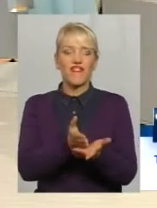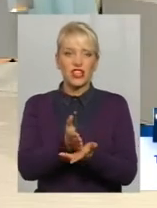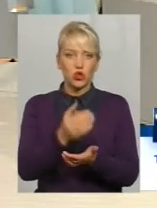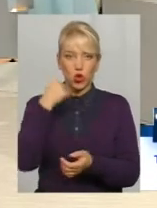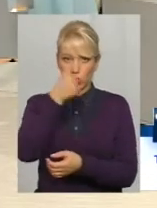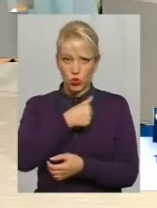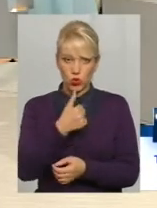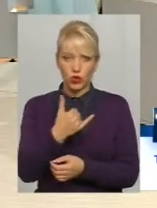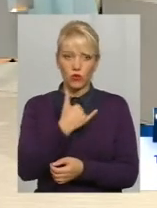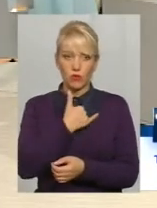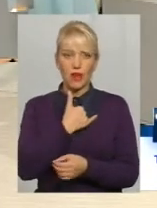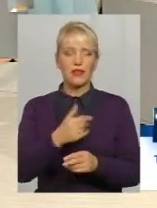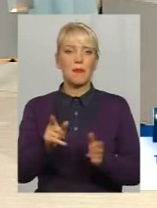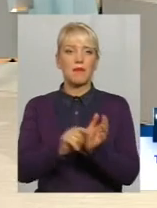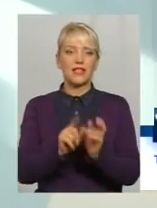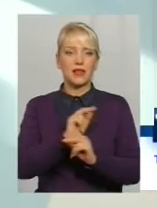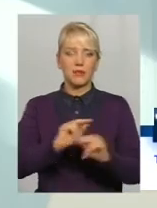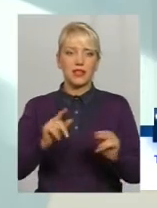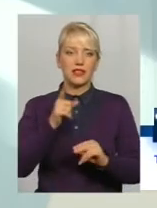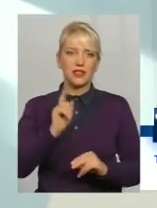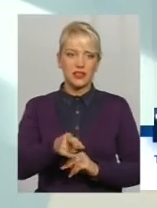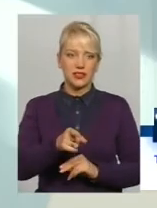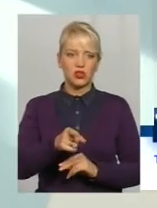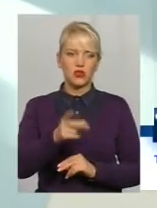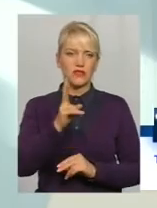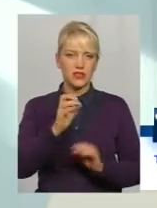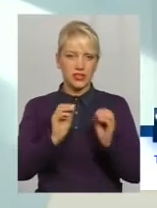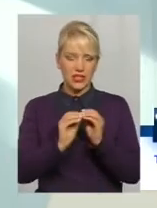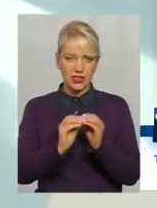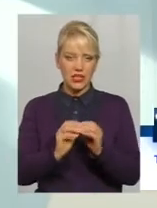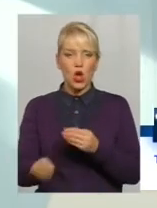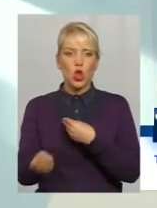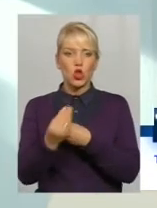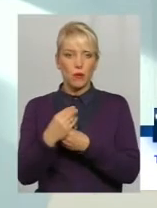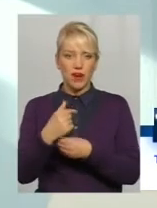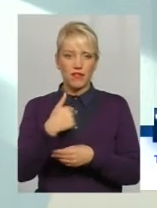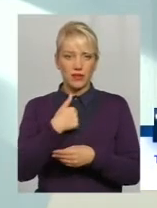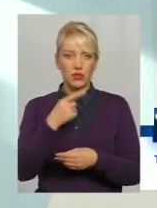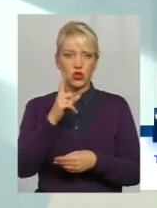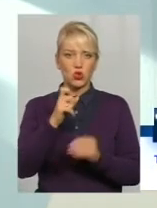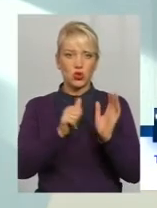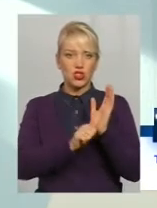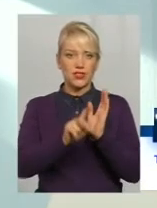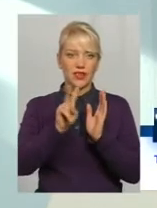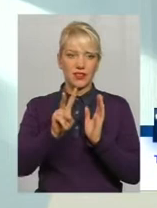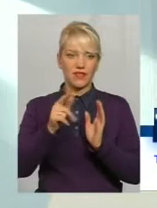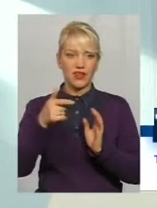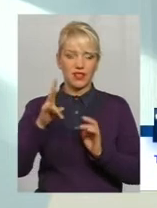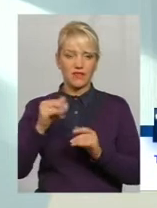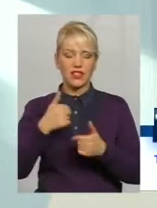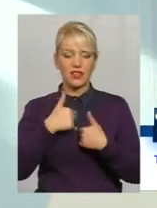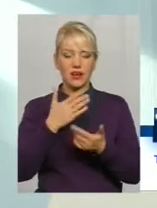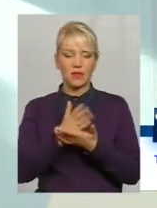мене пенсія педагог. 1210 була. Добавили мені все 162 гривні. І зараз я